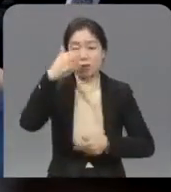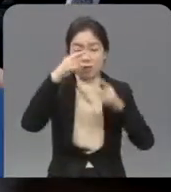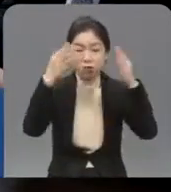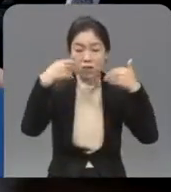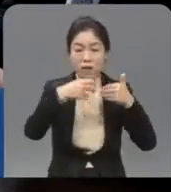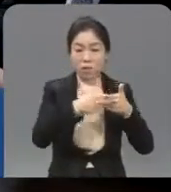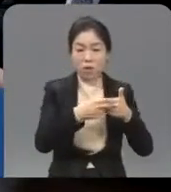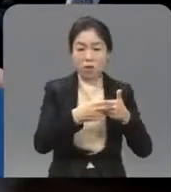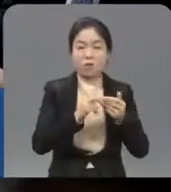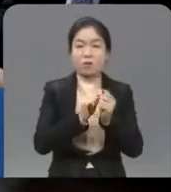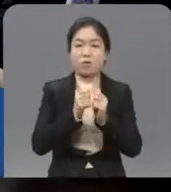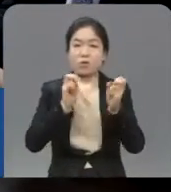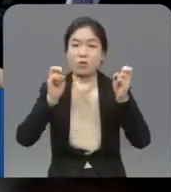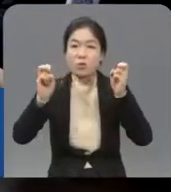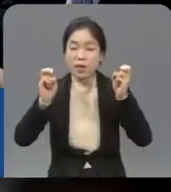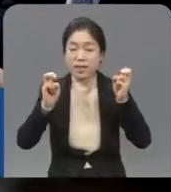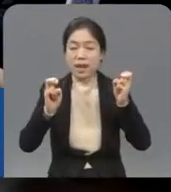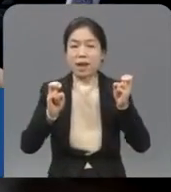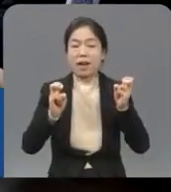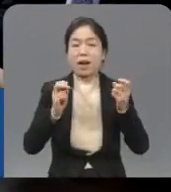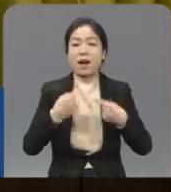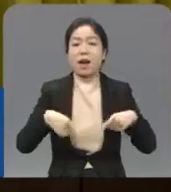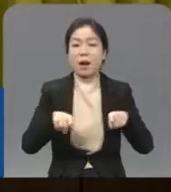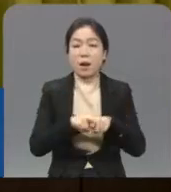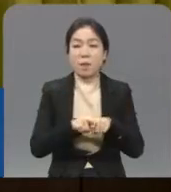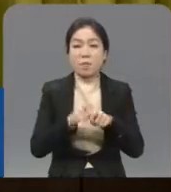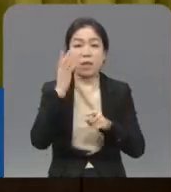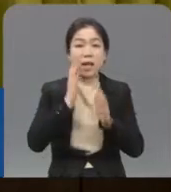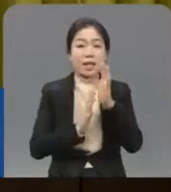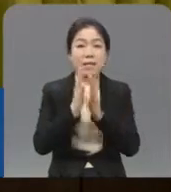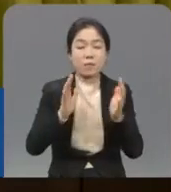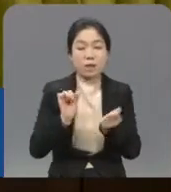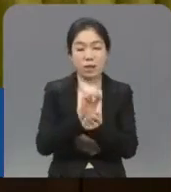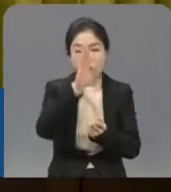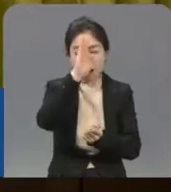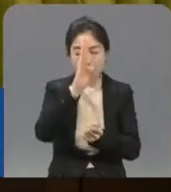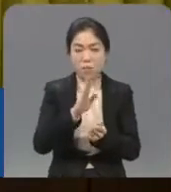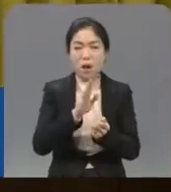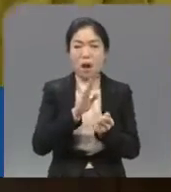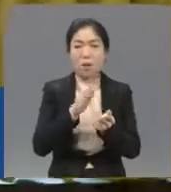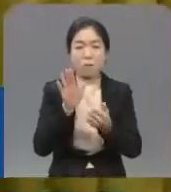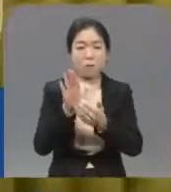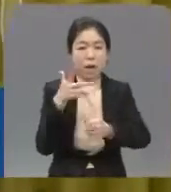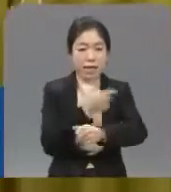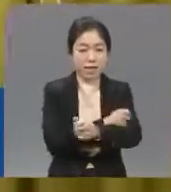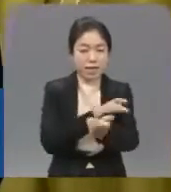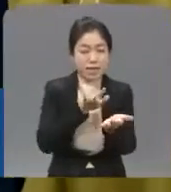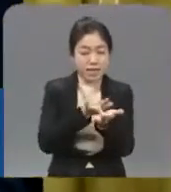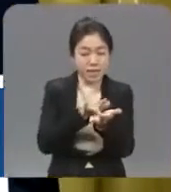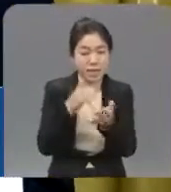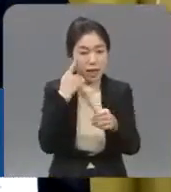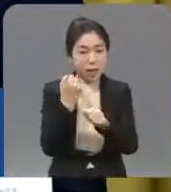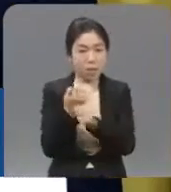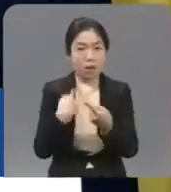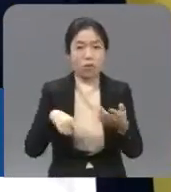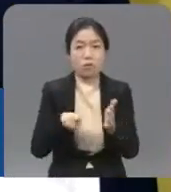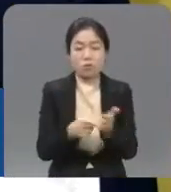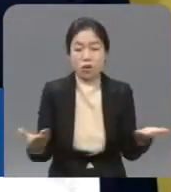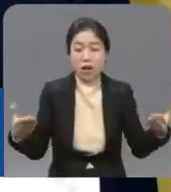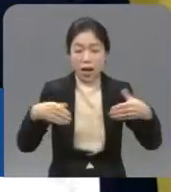조선대병원과 주식회사 G플러스 생명과학이 식물 기반 감염병 질환 백신과 치료제 개발을 위한 업무 협약을